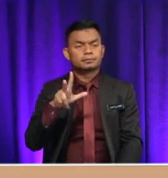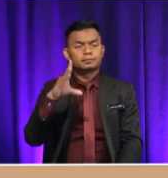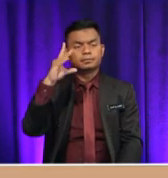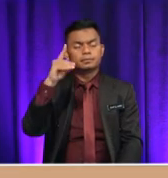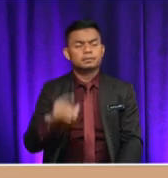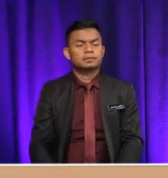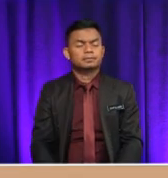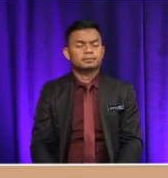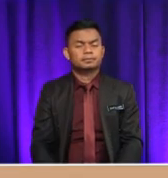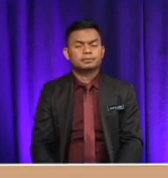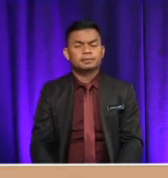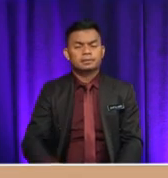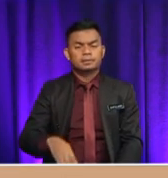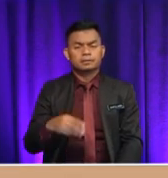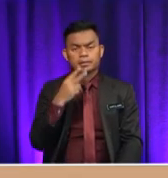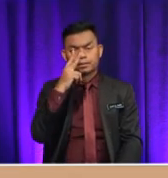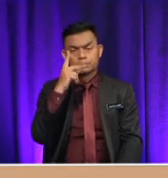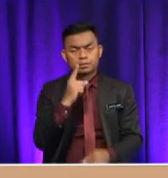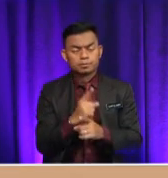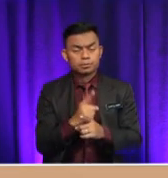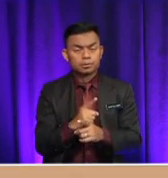Sebenarnya ada dua jenis bekalan